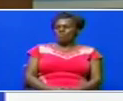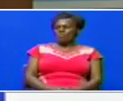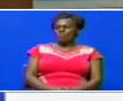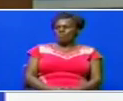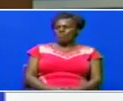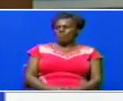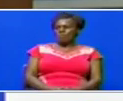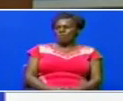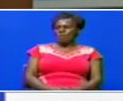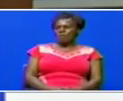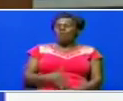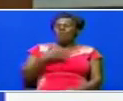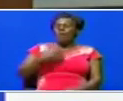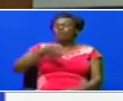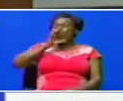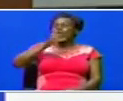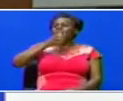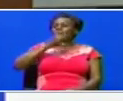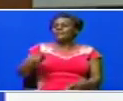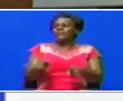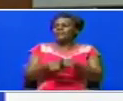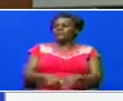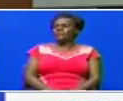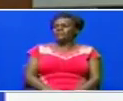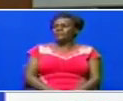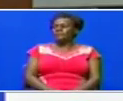I think I need a glass of water.